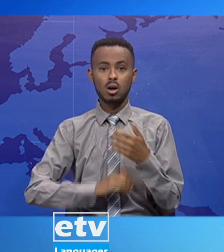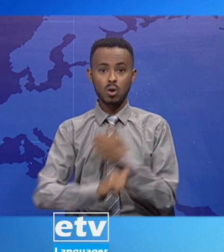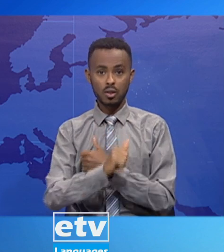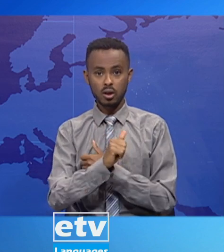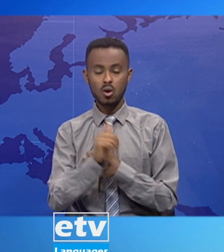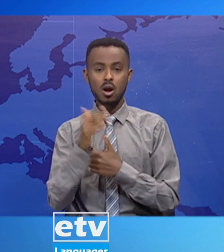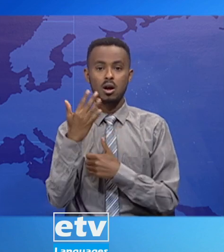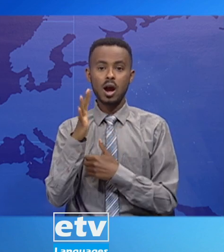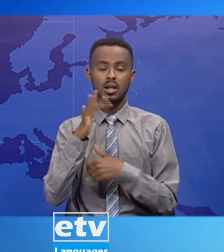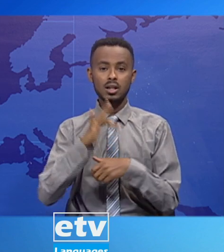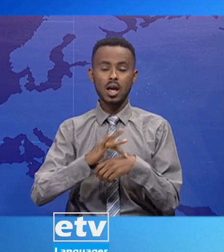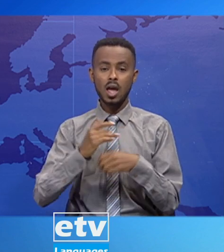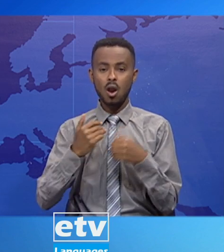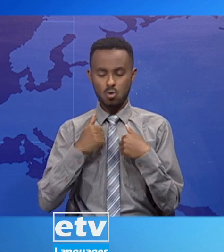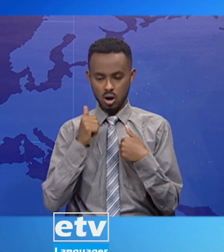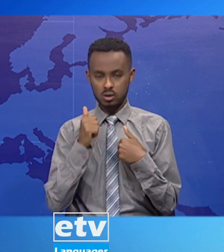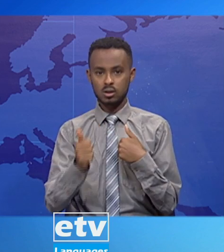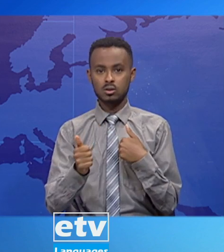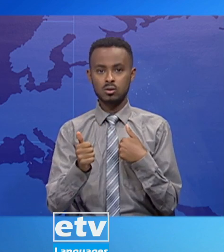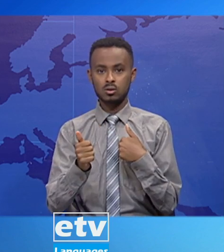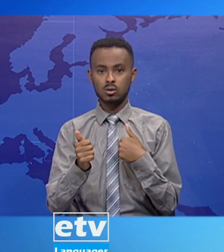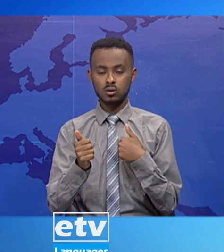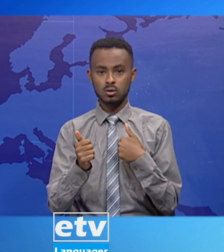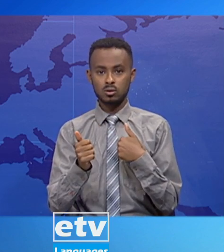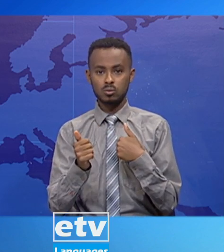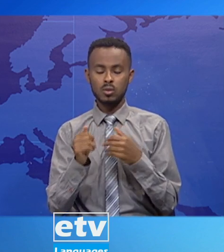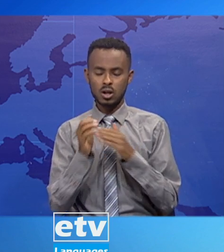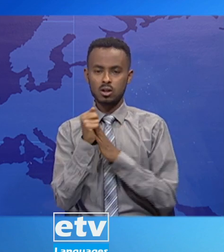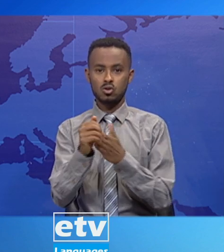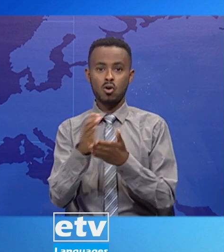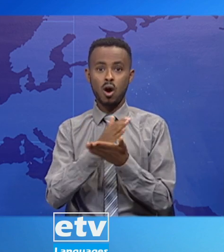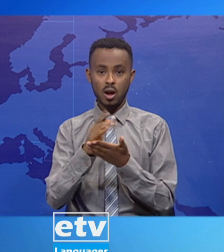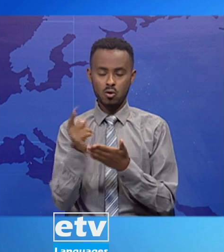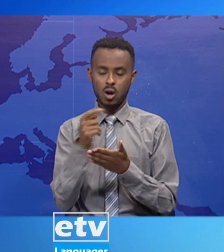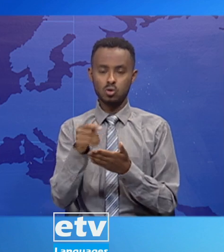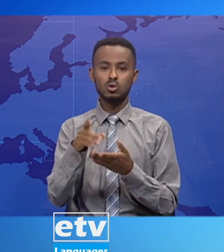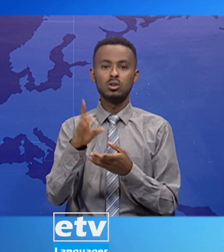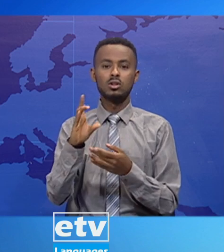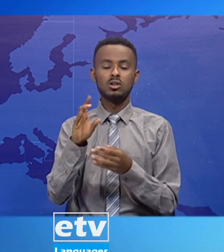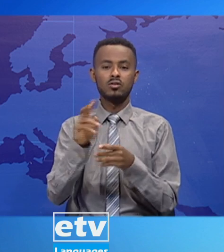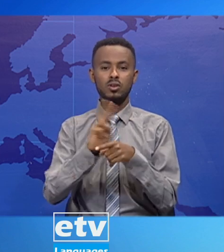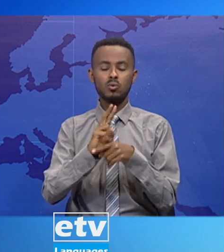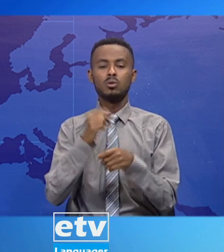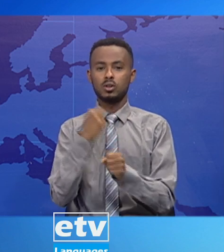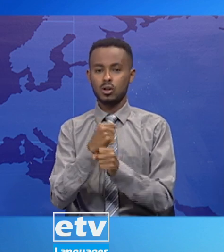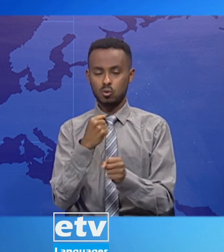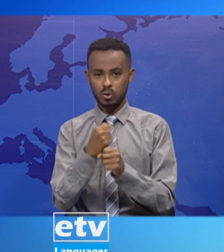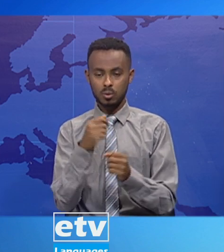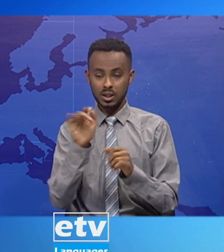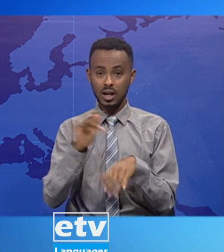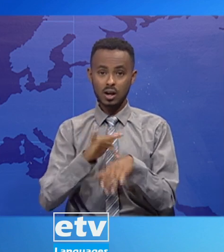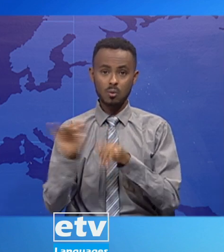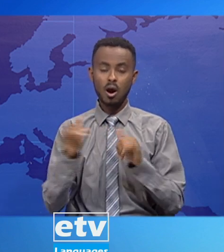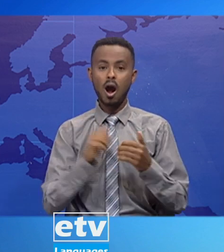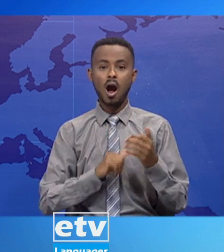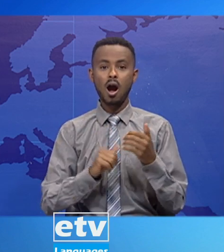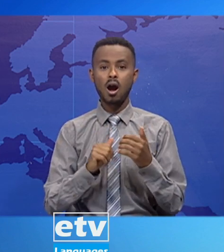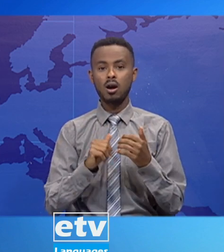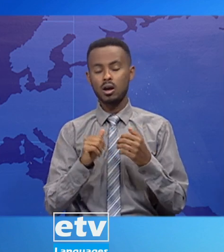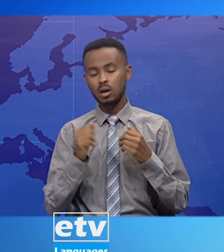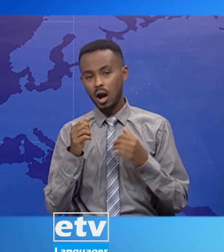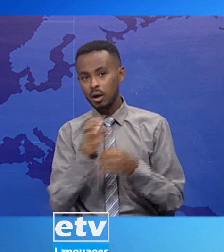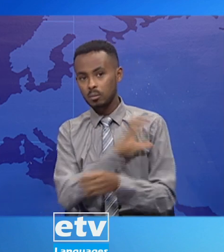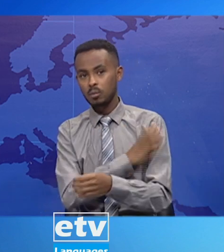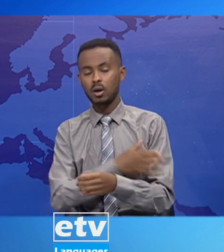ጉዳተኝነት አይነት ላይ ያሉ ራሳቸው መሪቴዋና የሆነው ራሳቸው ክሊፑን የሚሰሩበት በዛም ደግሞ አቅም የሚያገኙበት